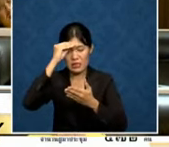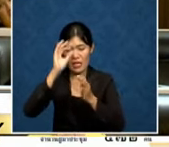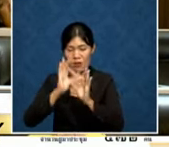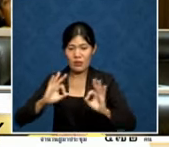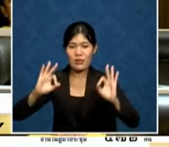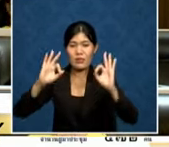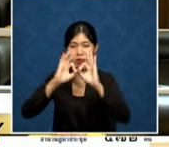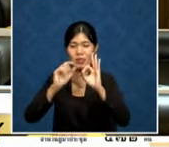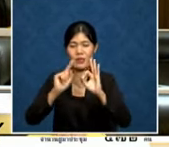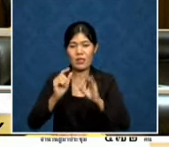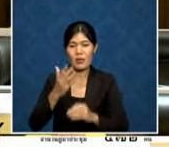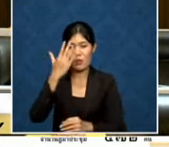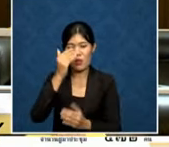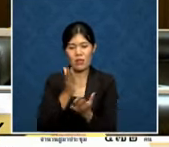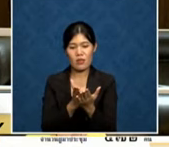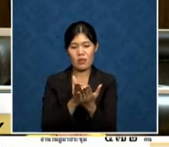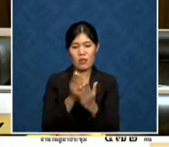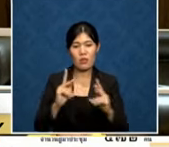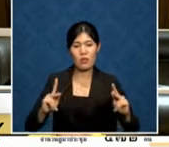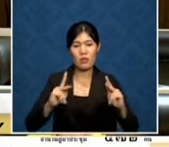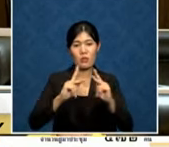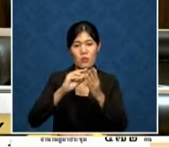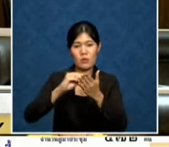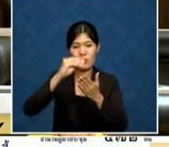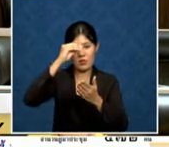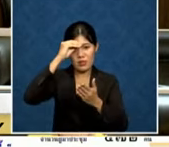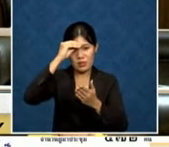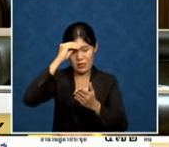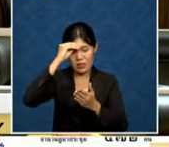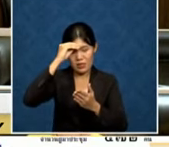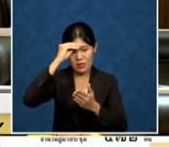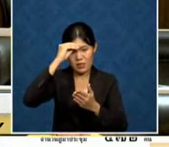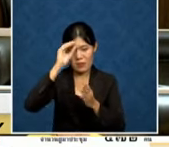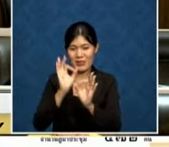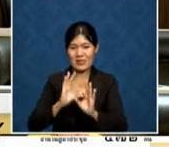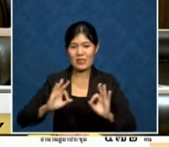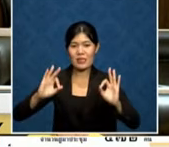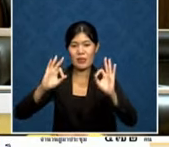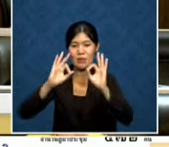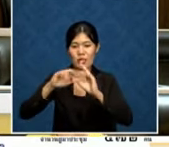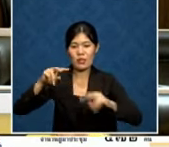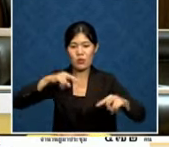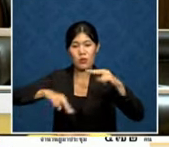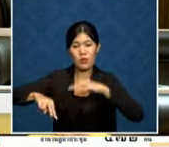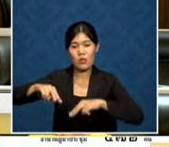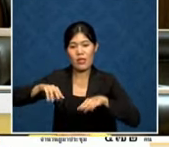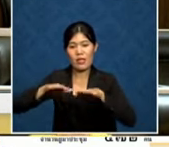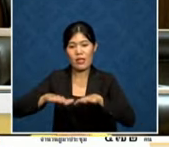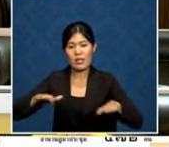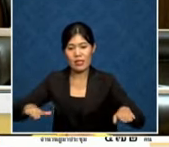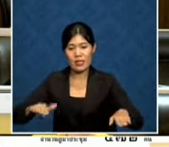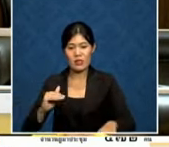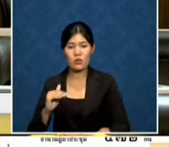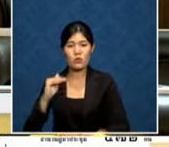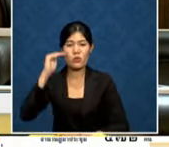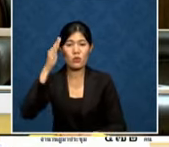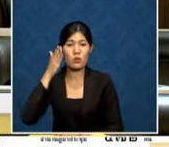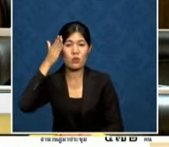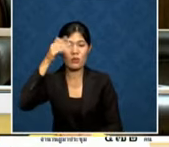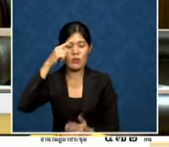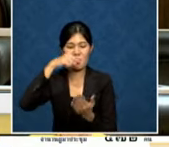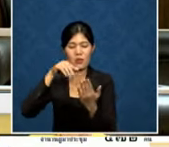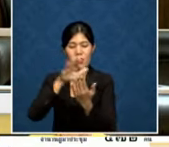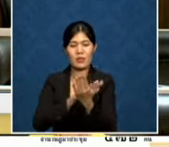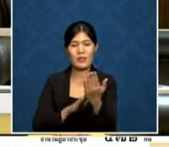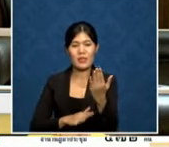ศึกษาธิการเป็นกระทรวงหลักที่ดูแลอนาคตลูกหลานซึ่งจะเป็นกำลังหลักในการขับเคลื่อนประเทศให้เดินหน้าได้อย่าง